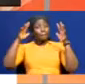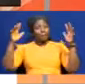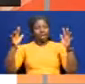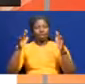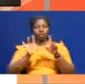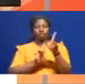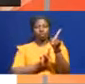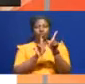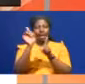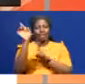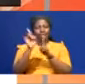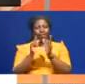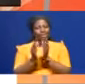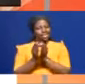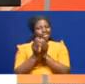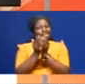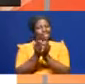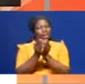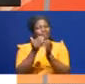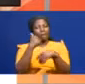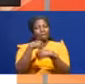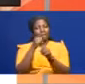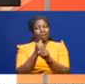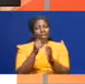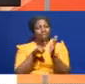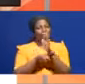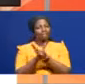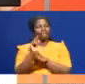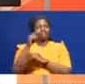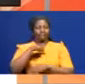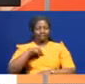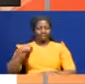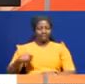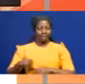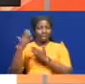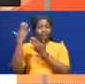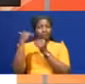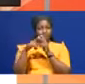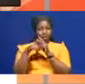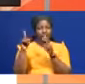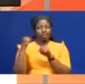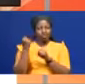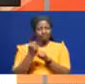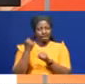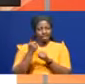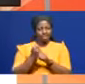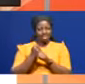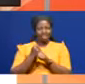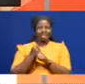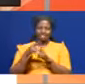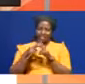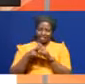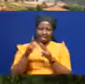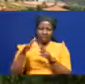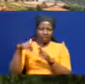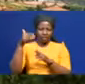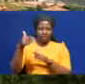kitalii iliyotengenezwa nchini Uchina, ambayo inatarajiwa kuanza shughuli za uchukuzi mwanzoni mwa mwaka ujao.